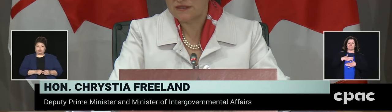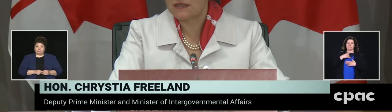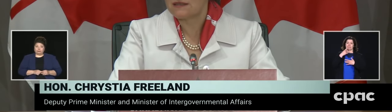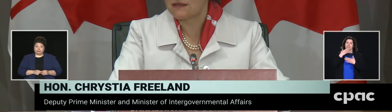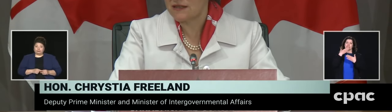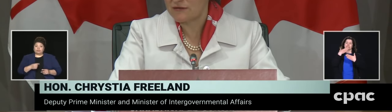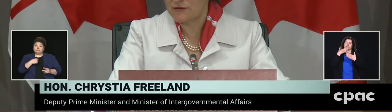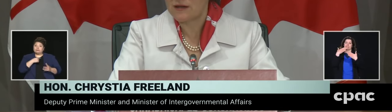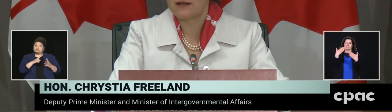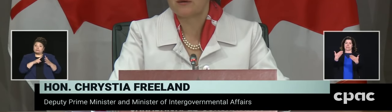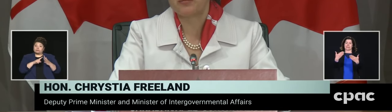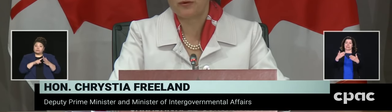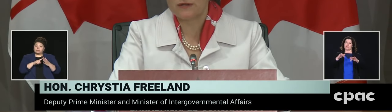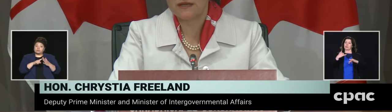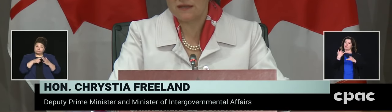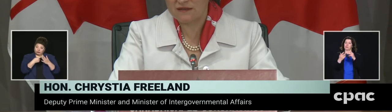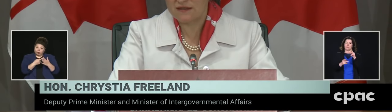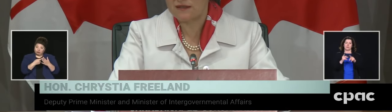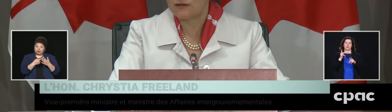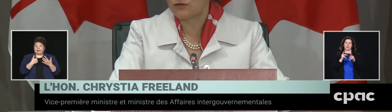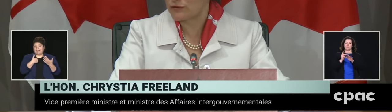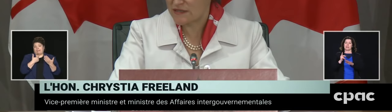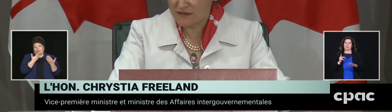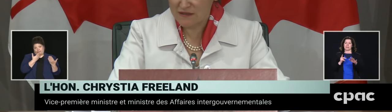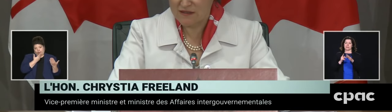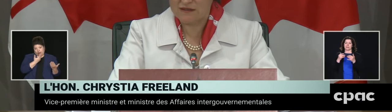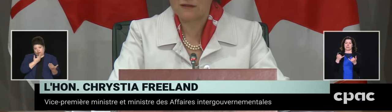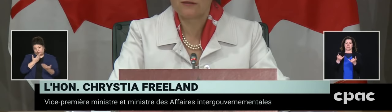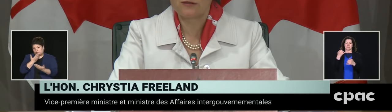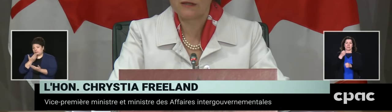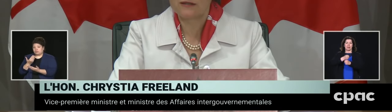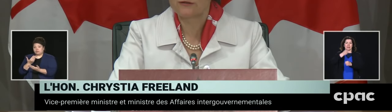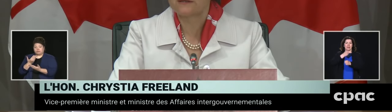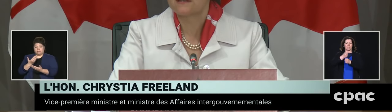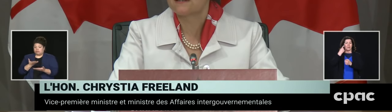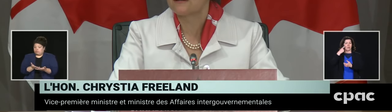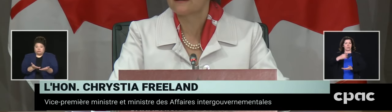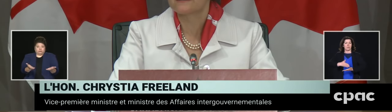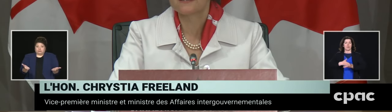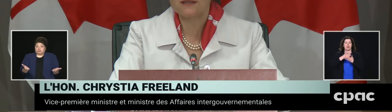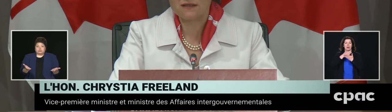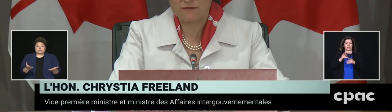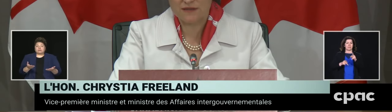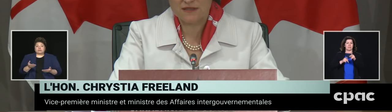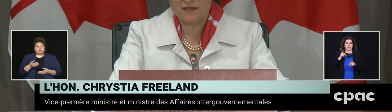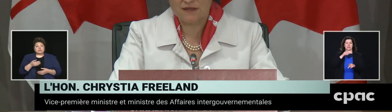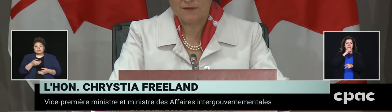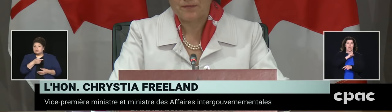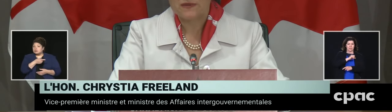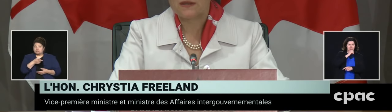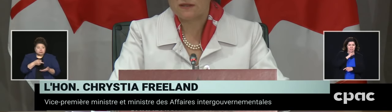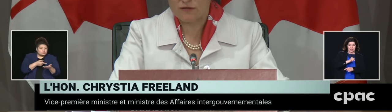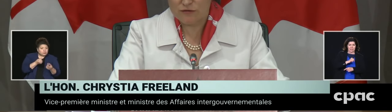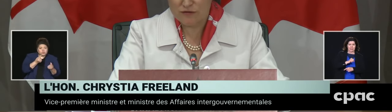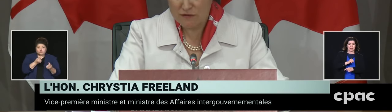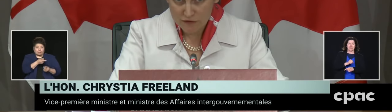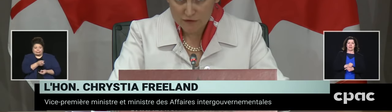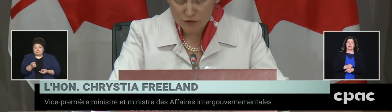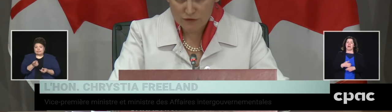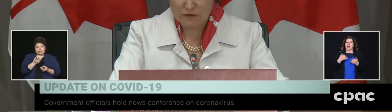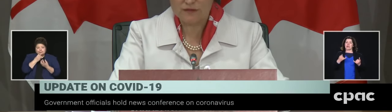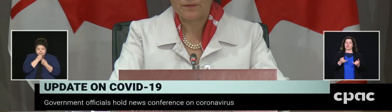gens qui travaillent pour aider nos années dans les conditions très difficiles, très